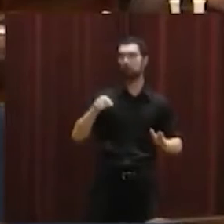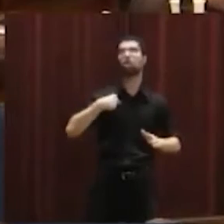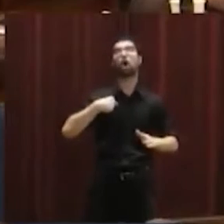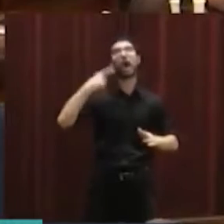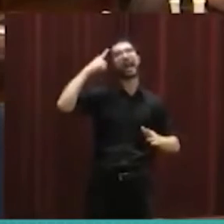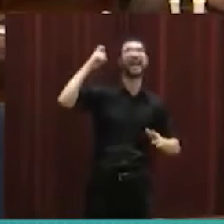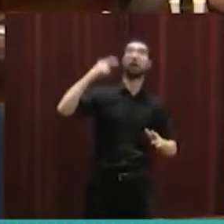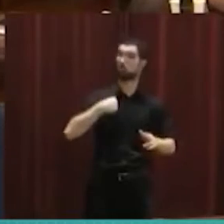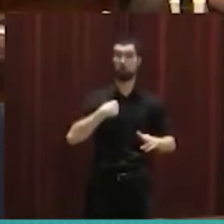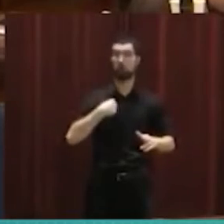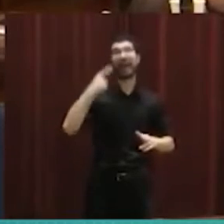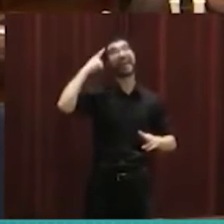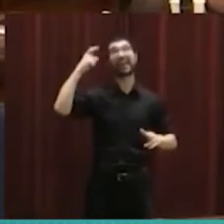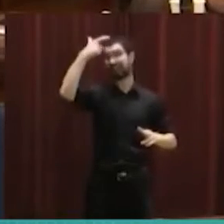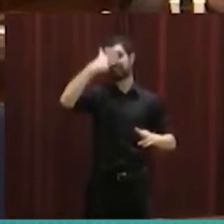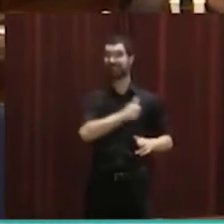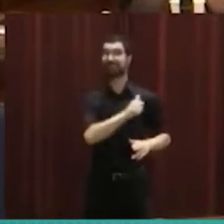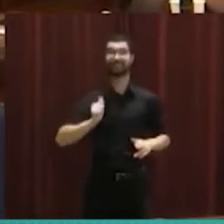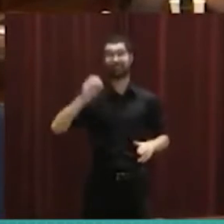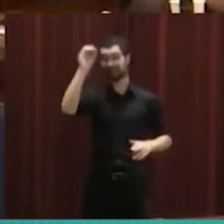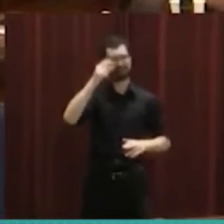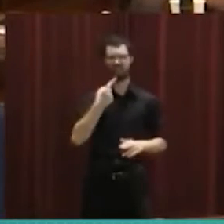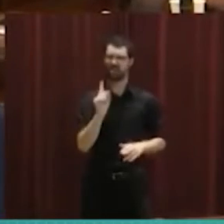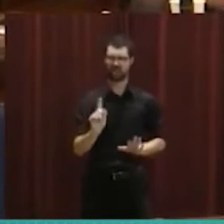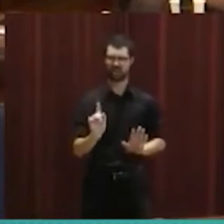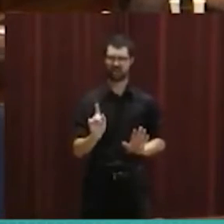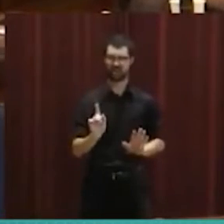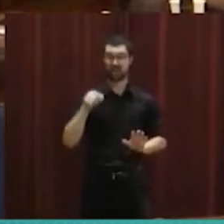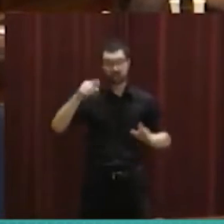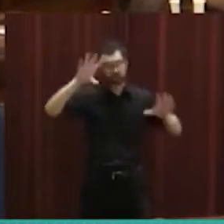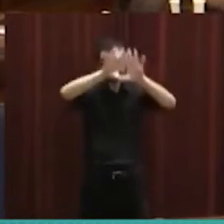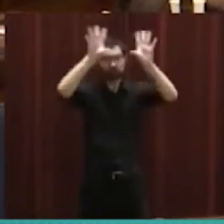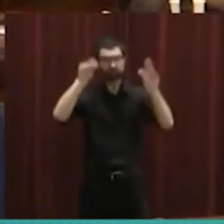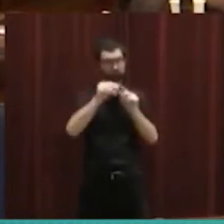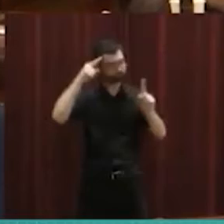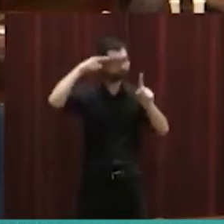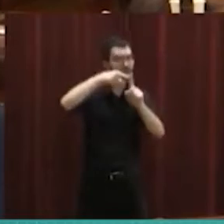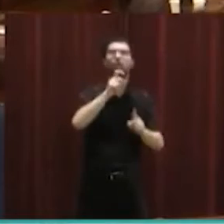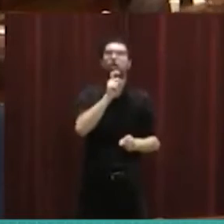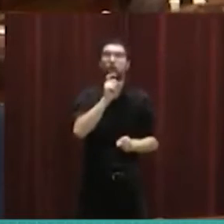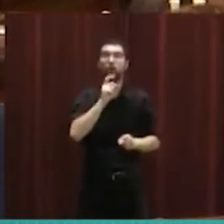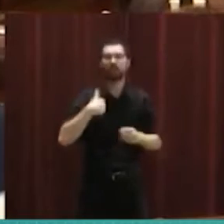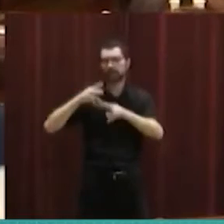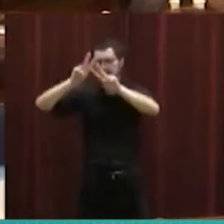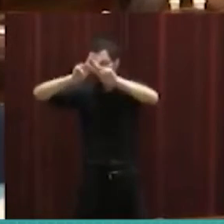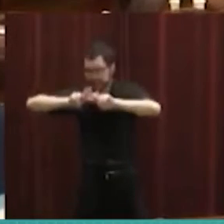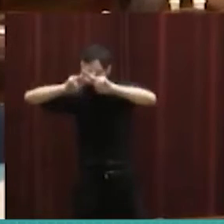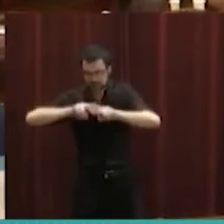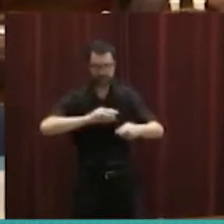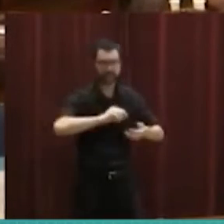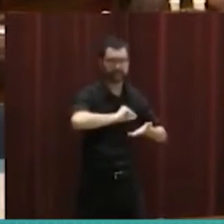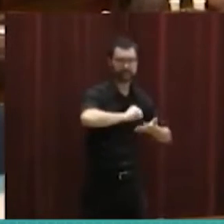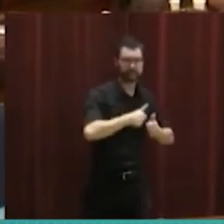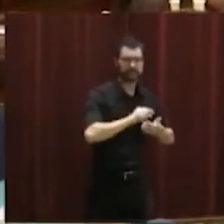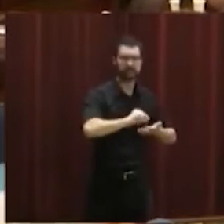contracte. No és una opinió personal. Aquesta conclusió s'arriba després de l'anàlisi dels serveis jurídics del Servei de Salut,